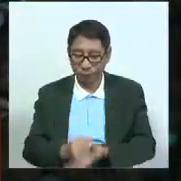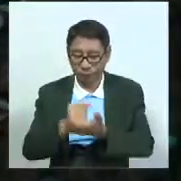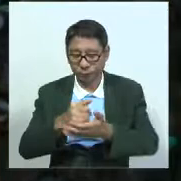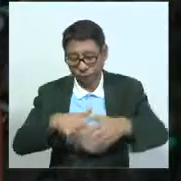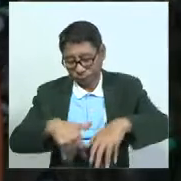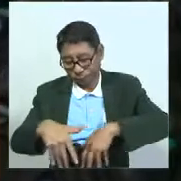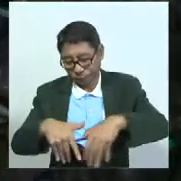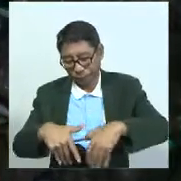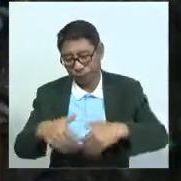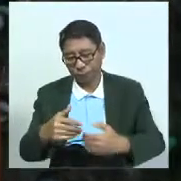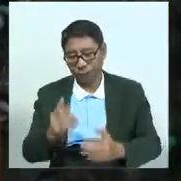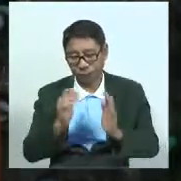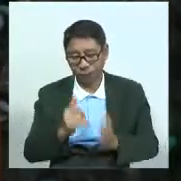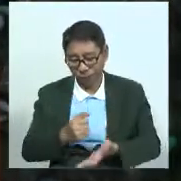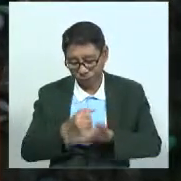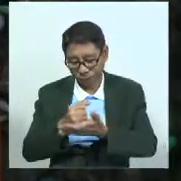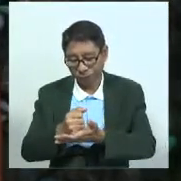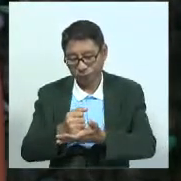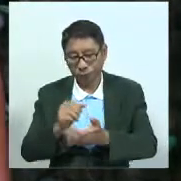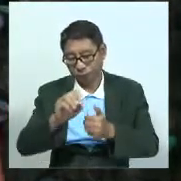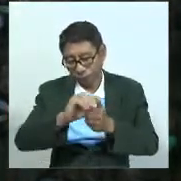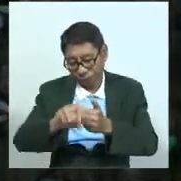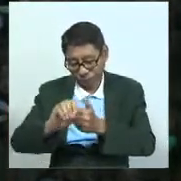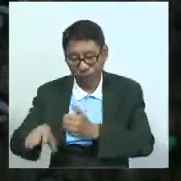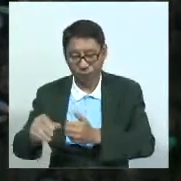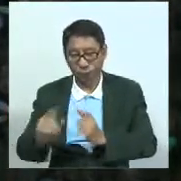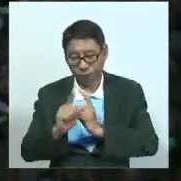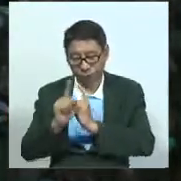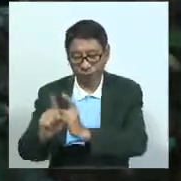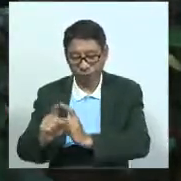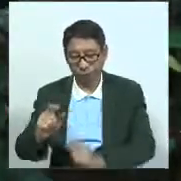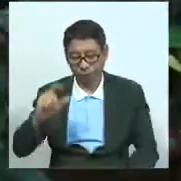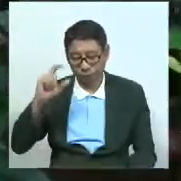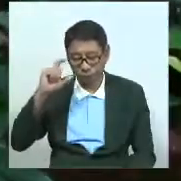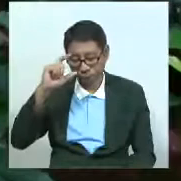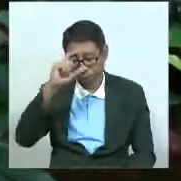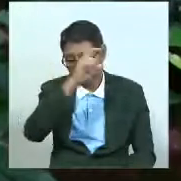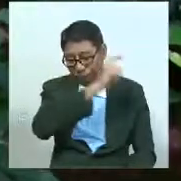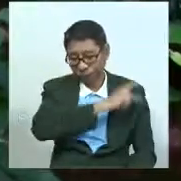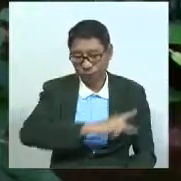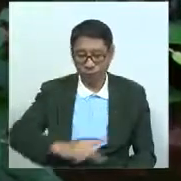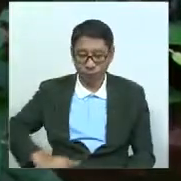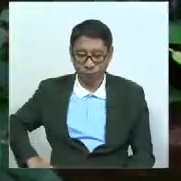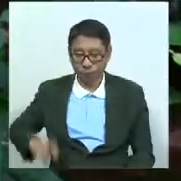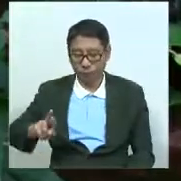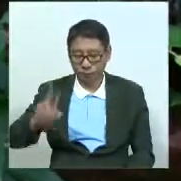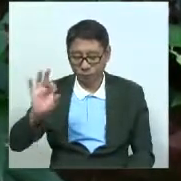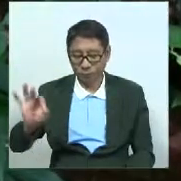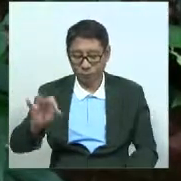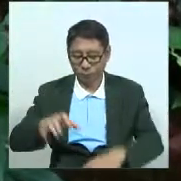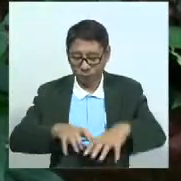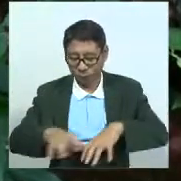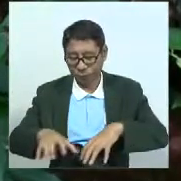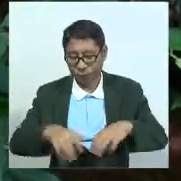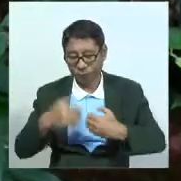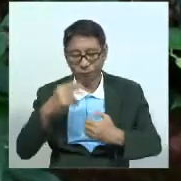ชนโดยส่งเจ้าหน้าที่เข้ามาให้ความรู้แนวทางพระราชดำริของในหลวงรัชกาลที่9ด้านการบริหารจัดการทรั